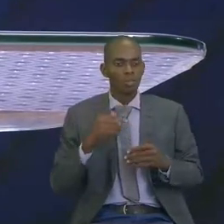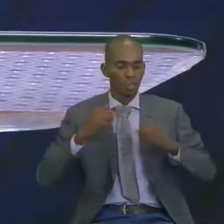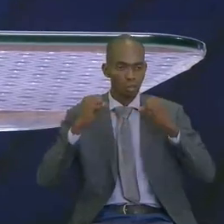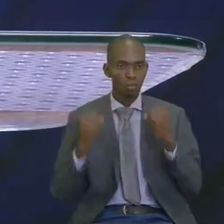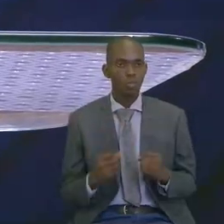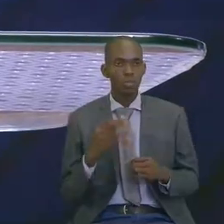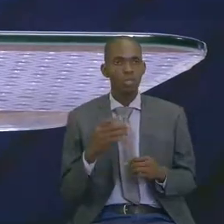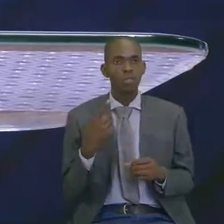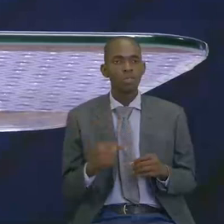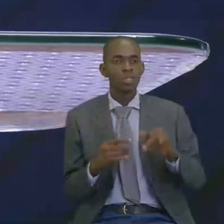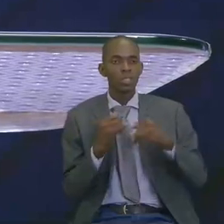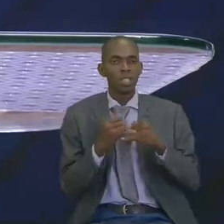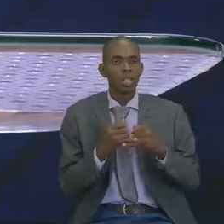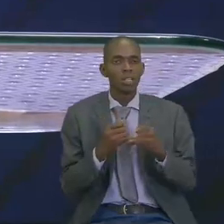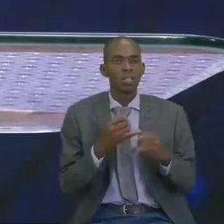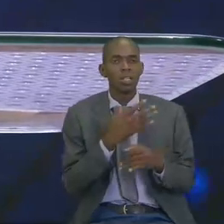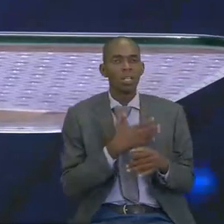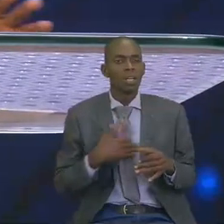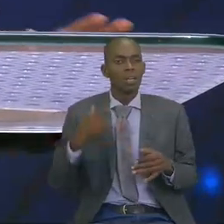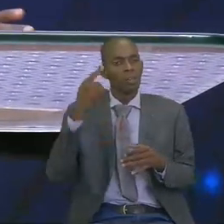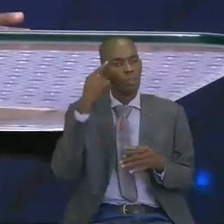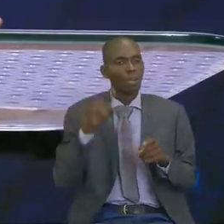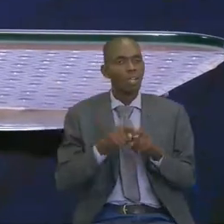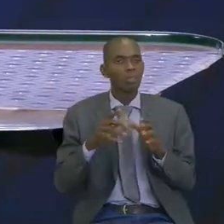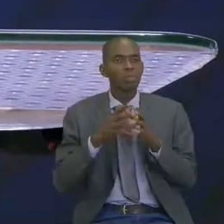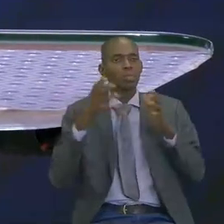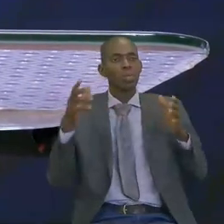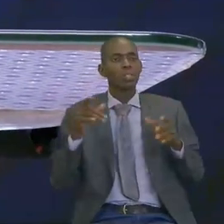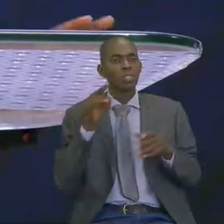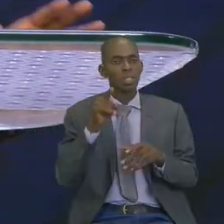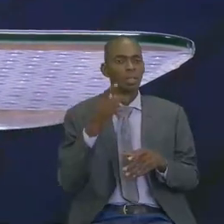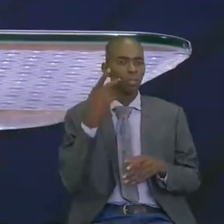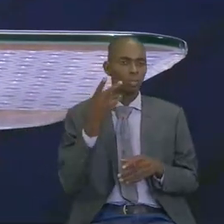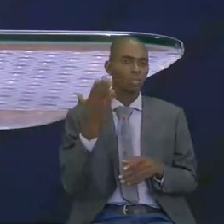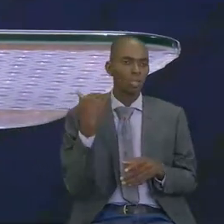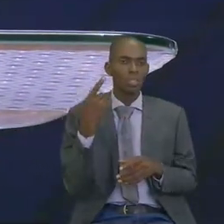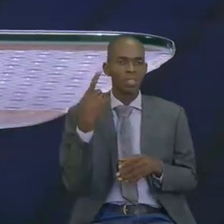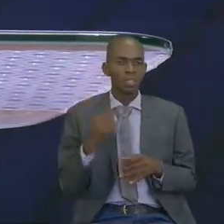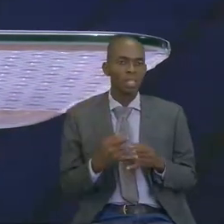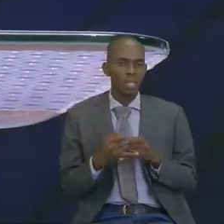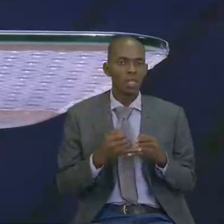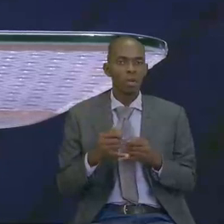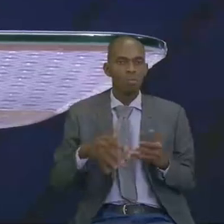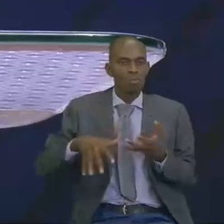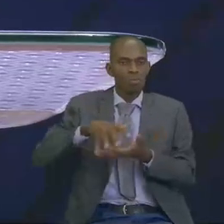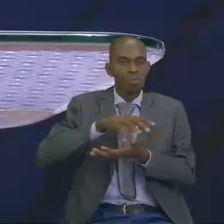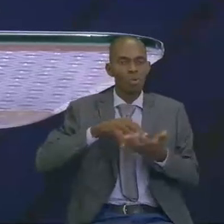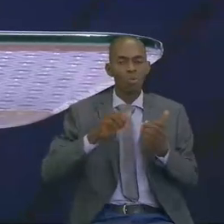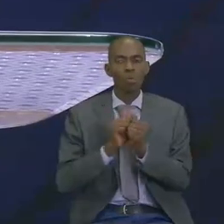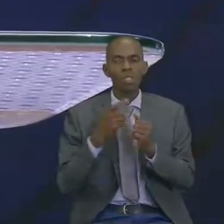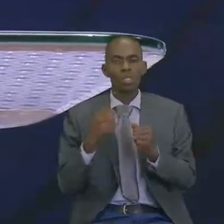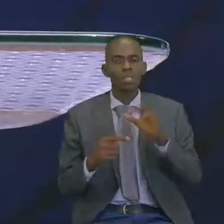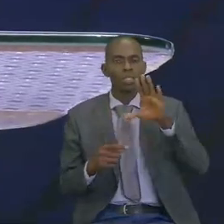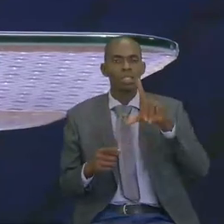fer, parce que tu as vu le fer mêlé avec l'argile. Le